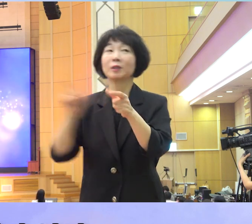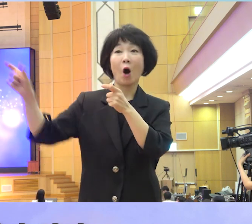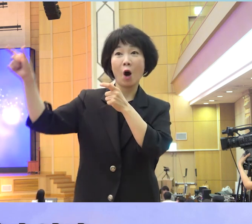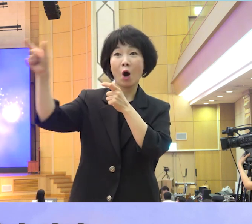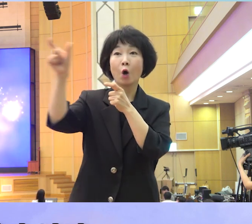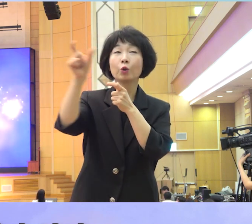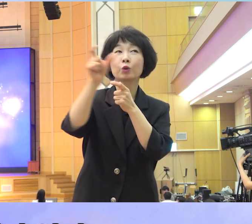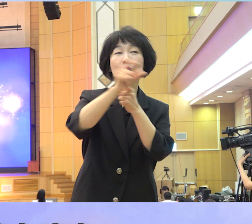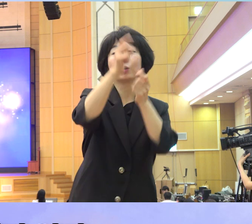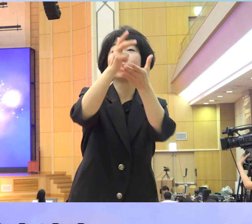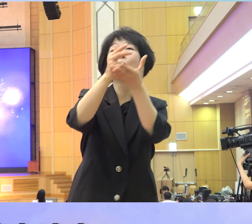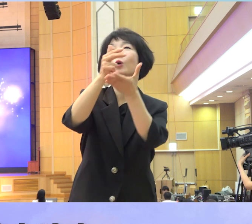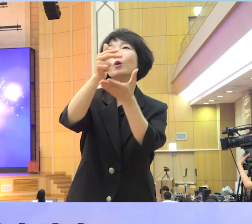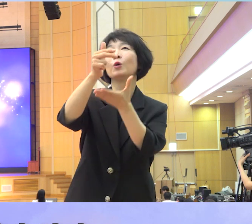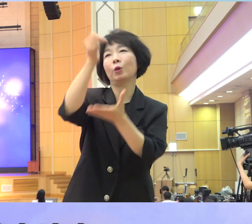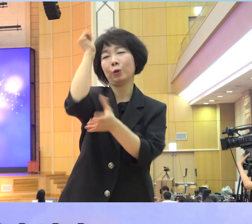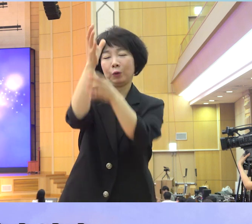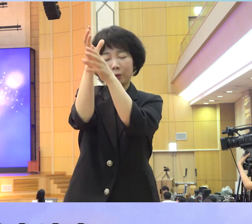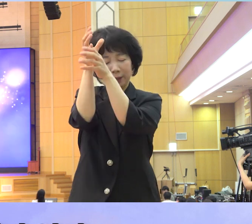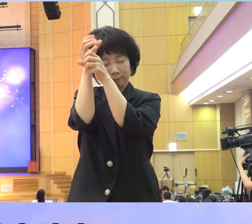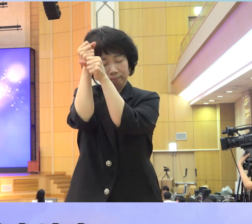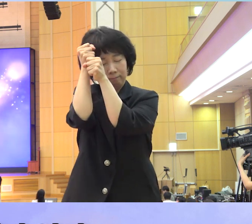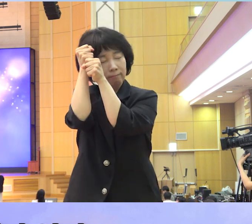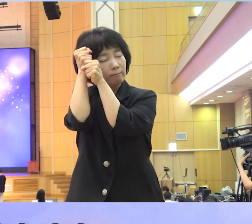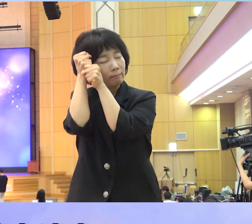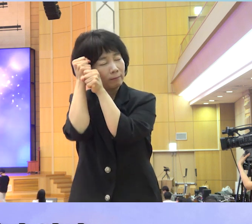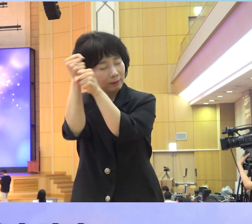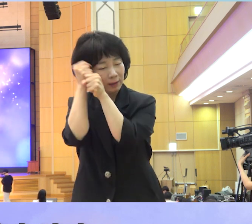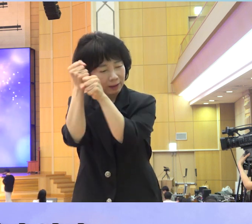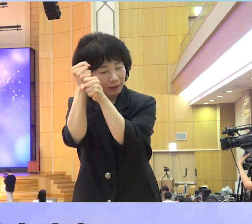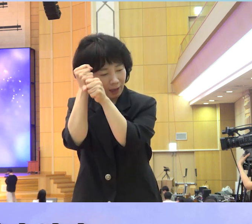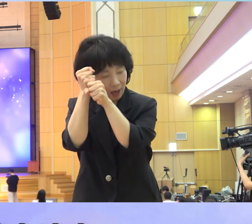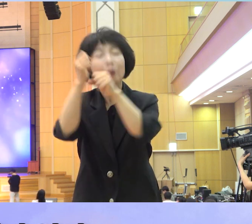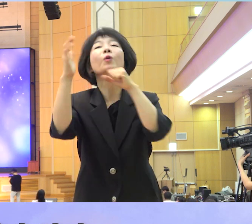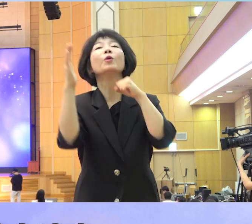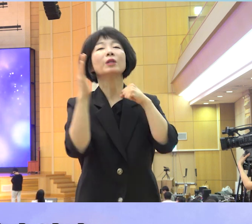중에 더욱 주님